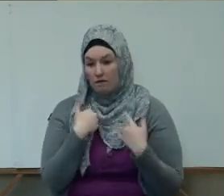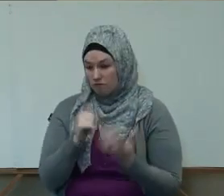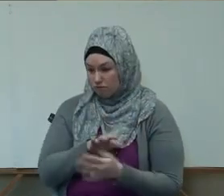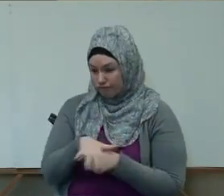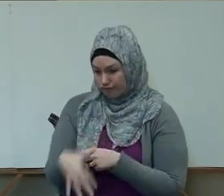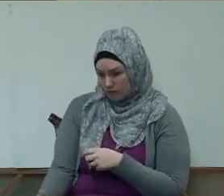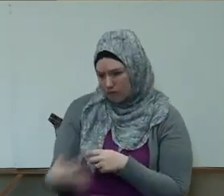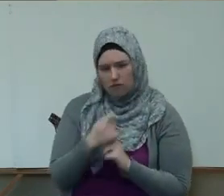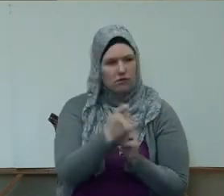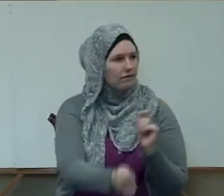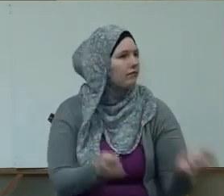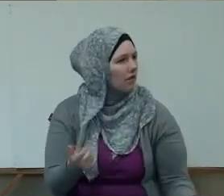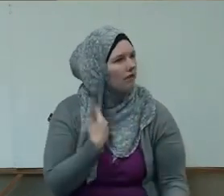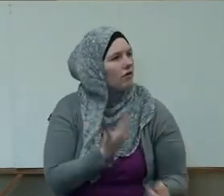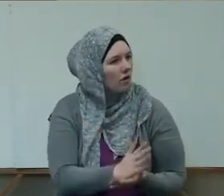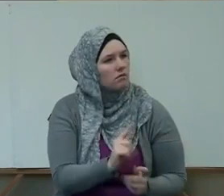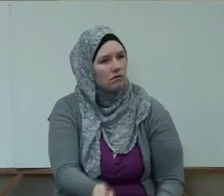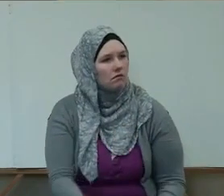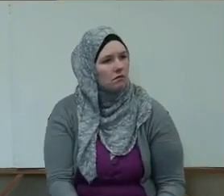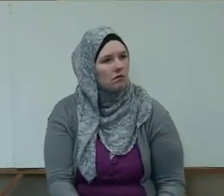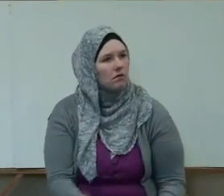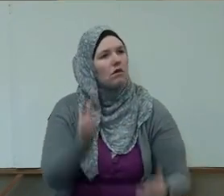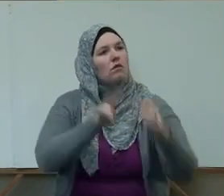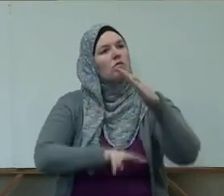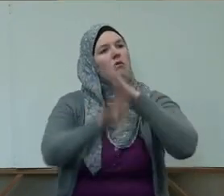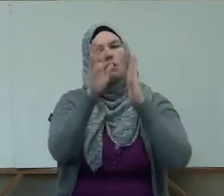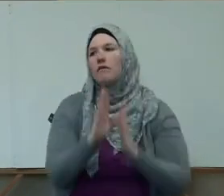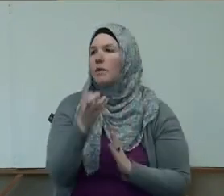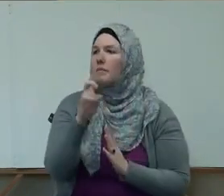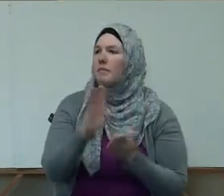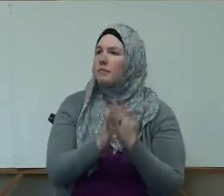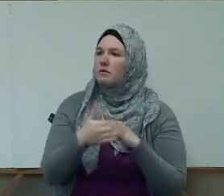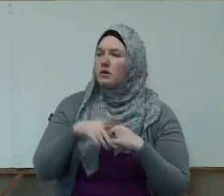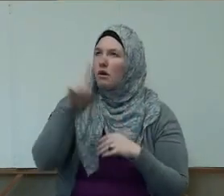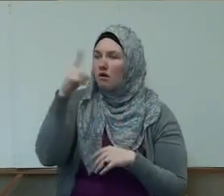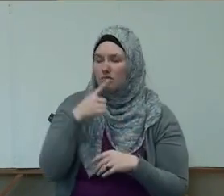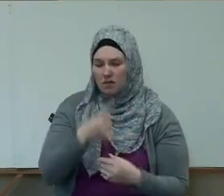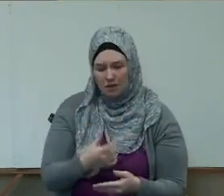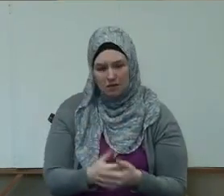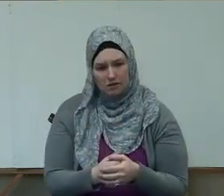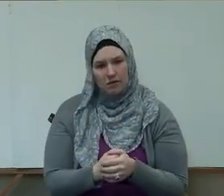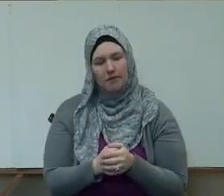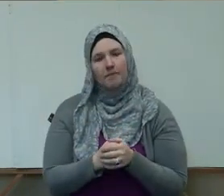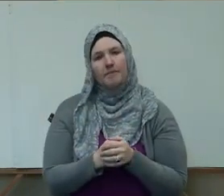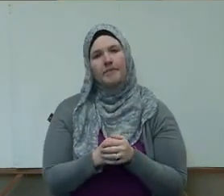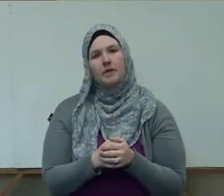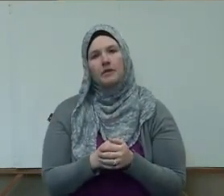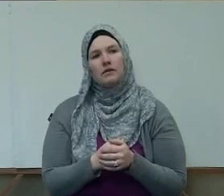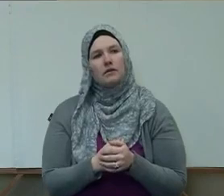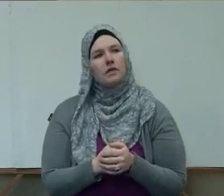Prophet ﷺ said, "من كان عنده فضل مال فليعد به على من لا مال